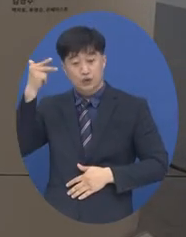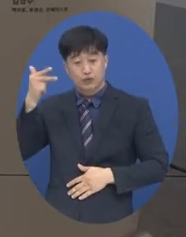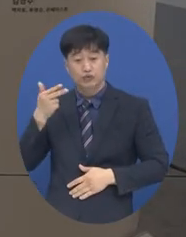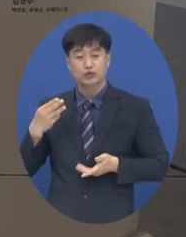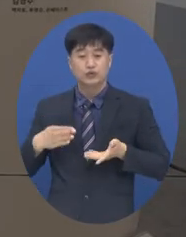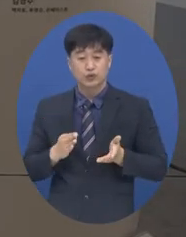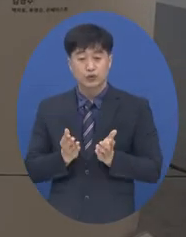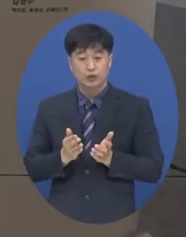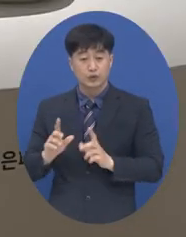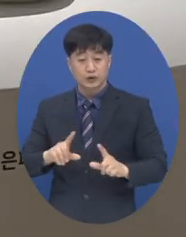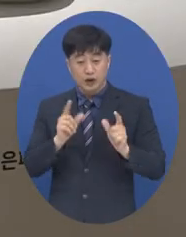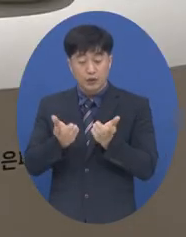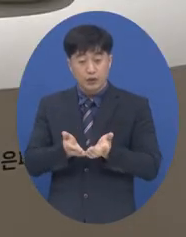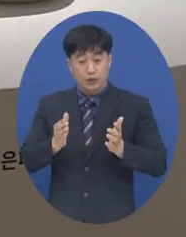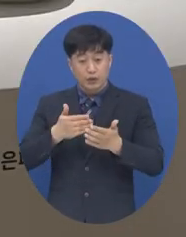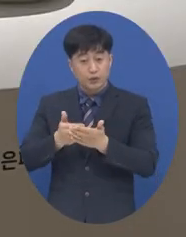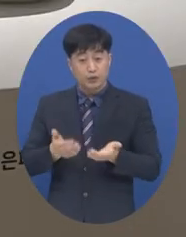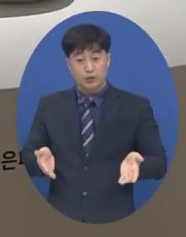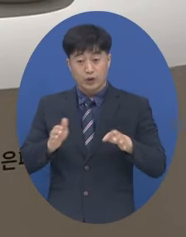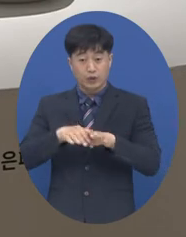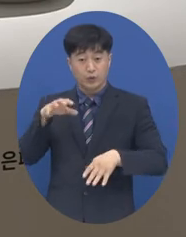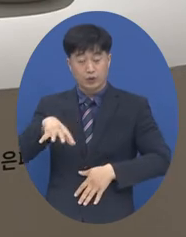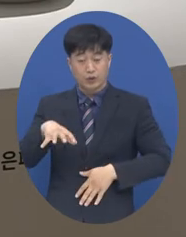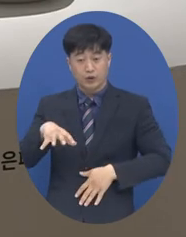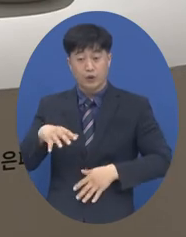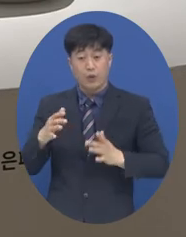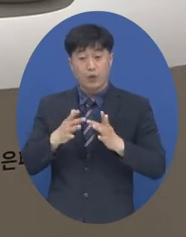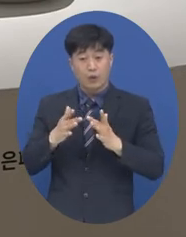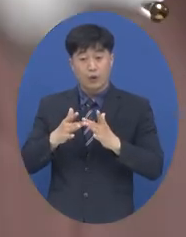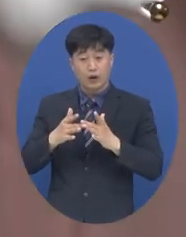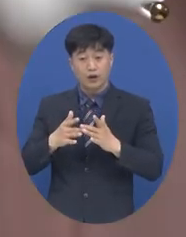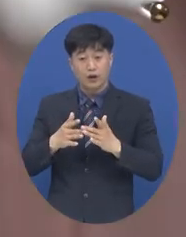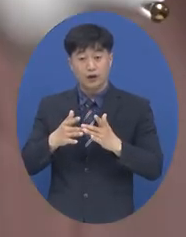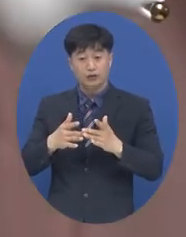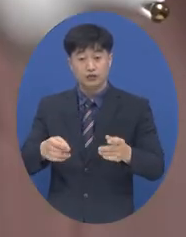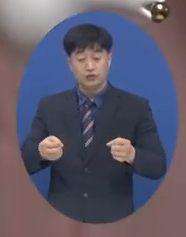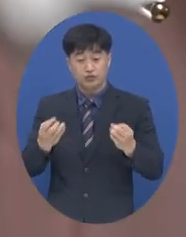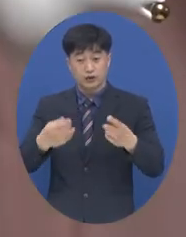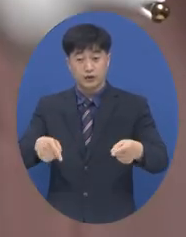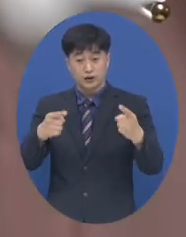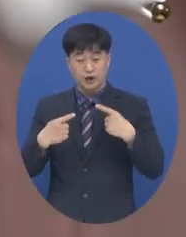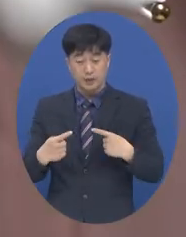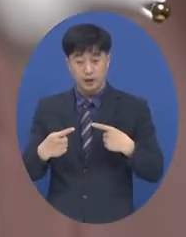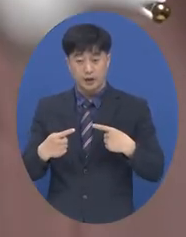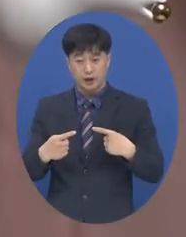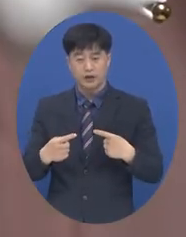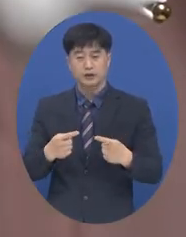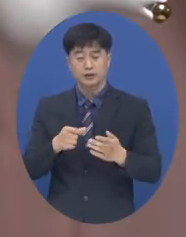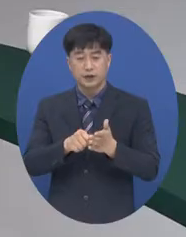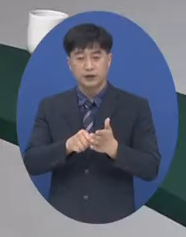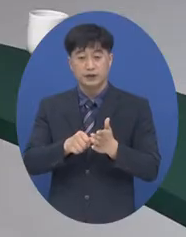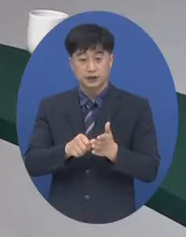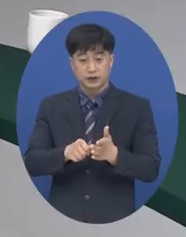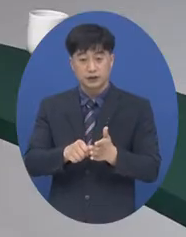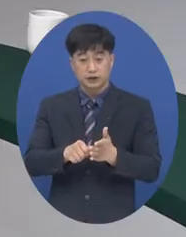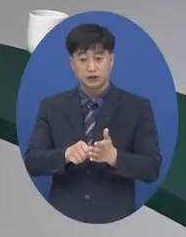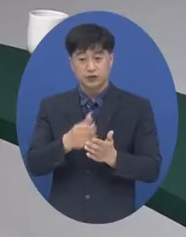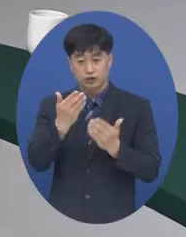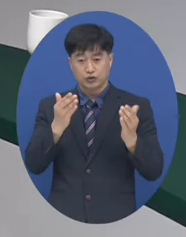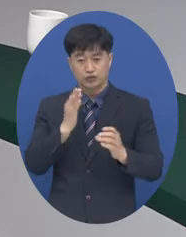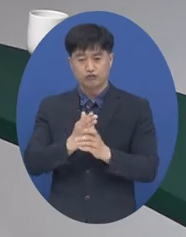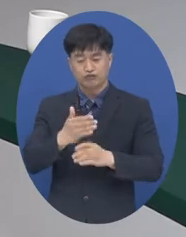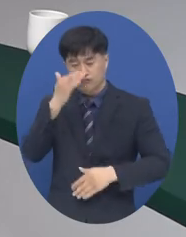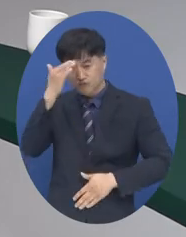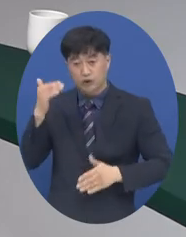경제 생활 도자 미술관 에서는 경기 도자 온라인 페어에 참가한 지역 토의 작가의 작품들이 전시 중입니다 감상에 그치지